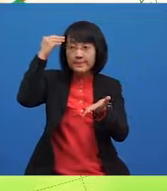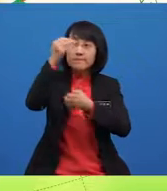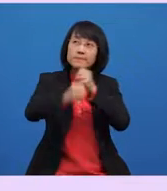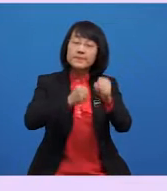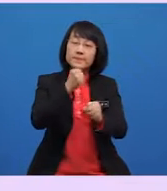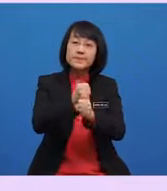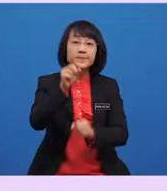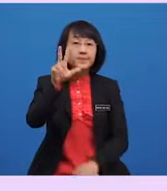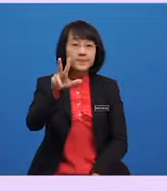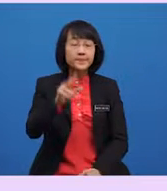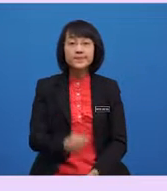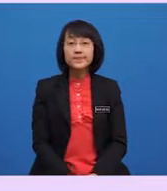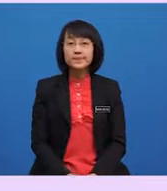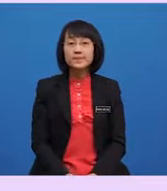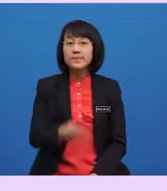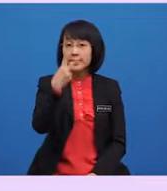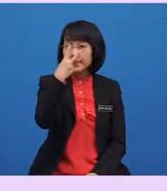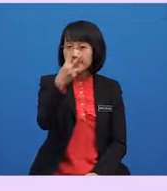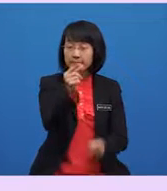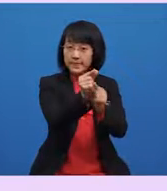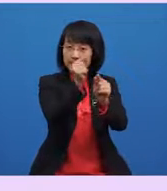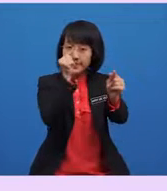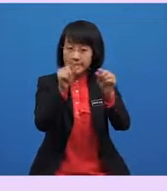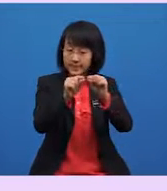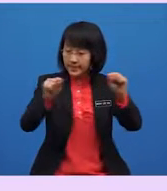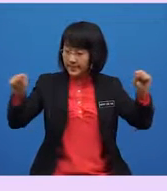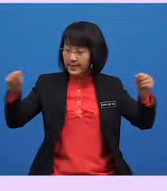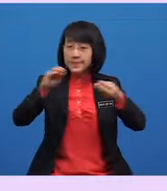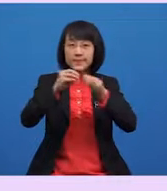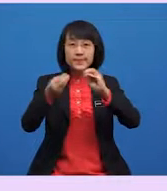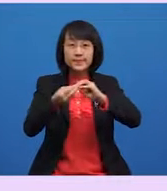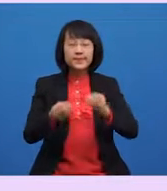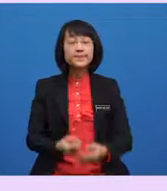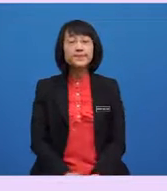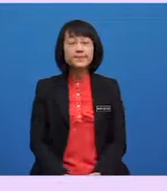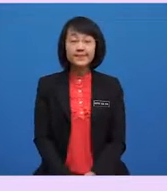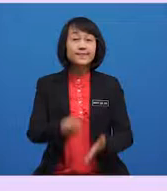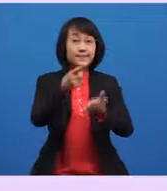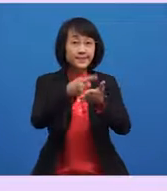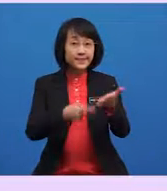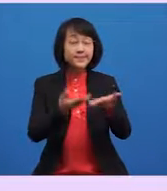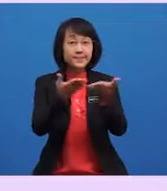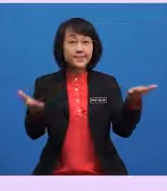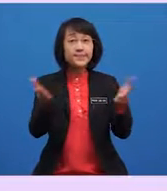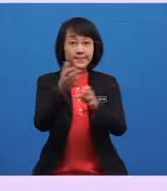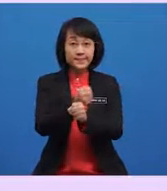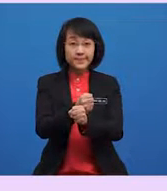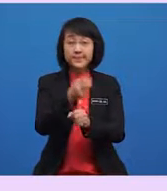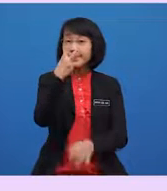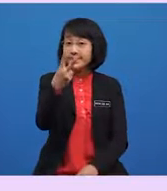3, lihat kepada garis nombor yang disediakan. Apa yang kamu dapat